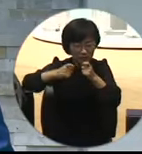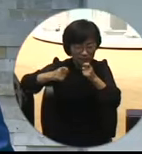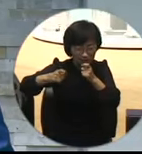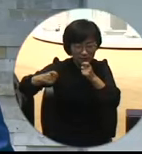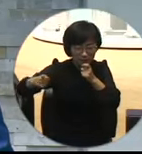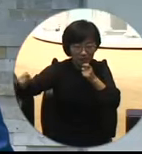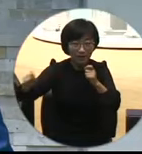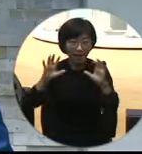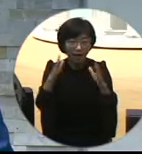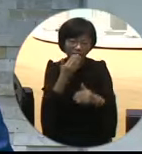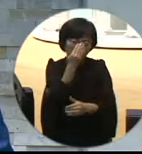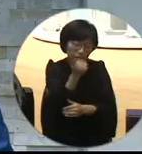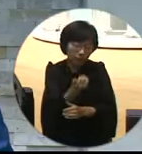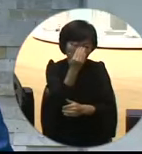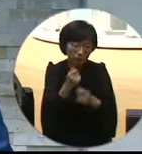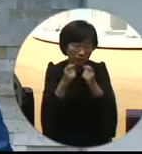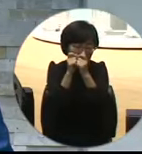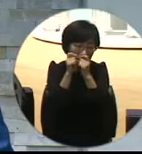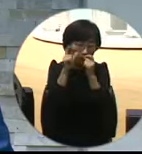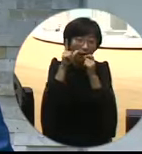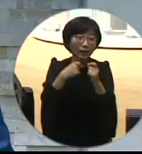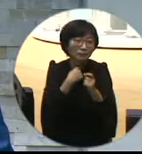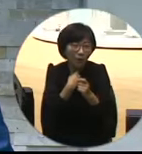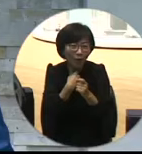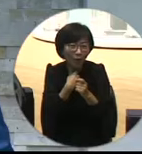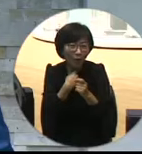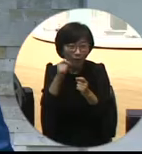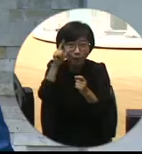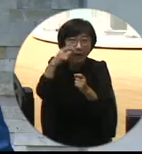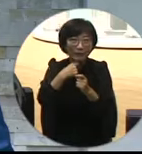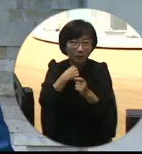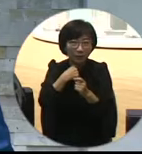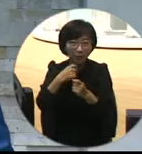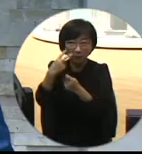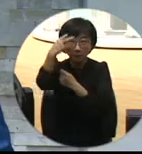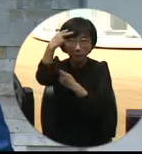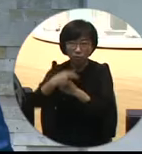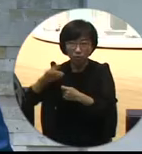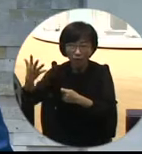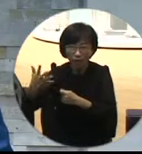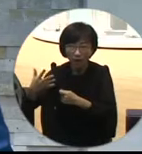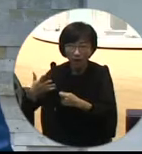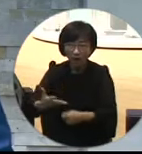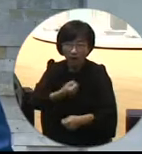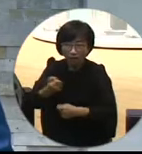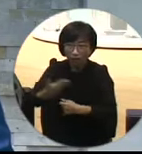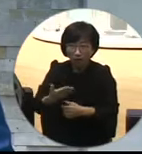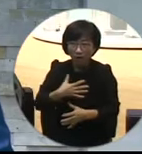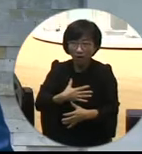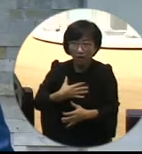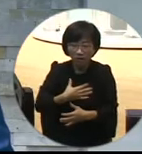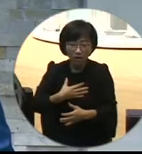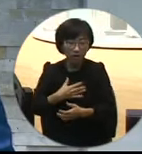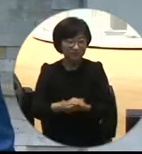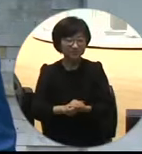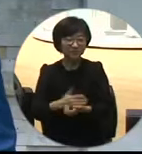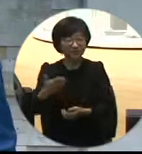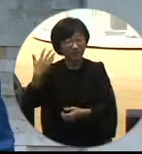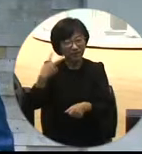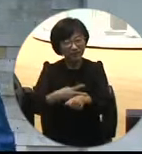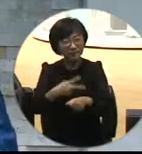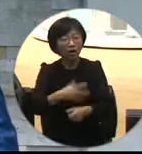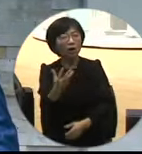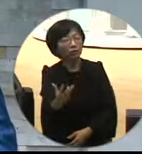돼요. 눈 감고 1분은 눈 뜨고 10분이요. 그런데 이걸 막 오래 기도하고 걸어가시고 그